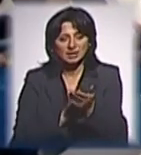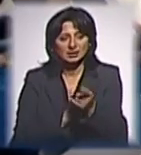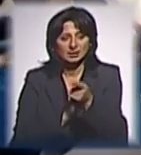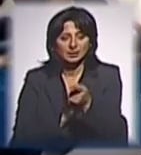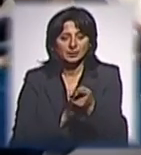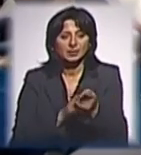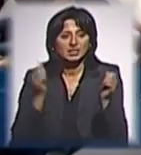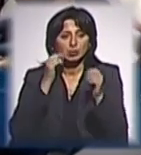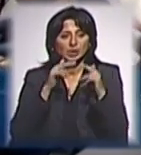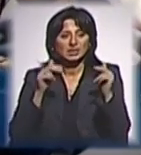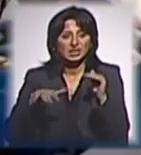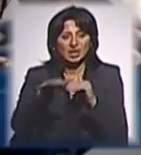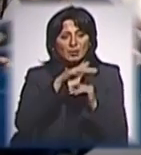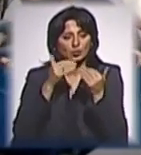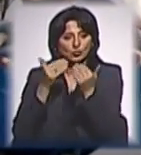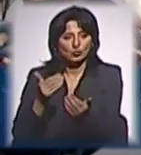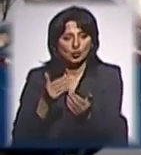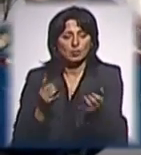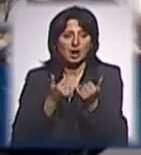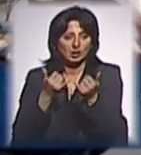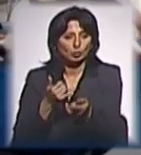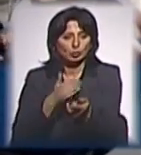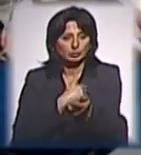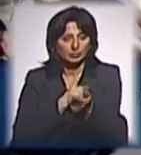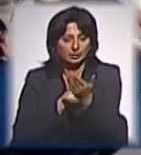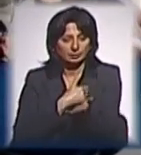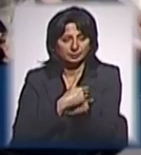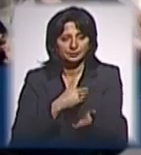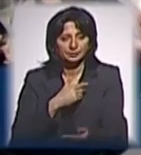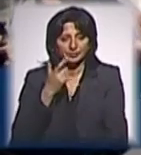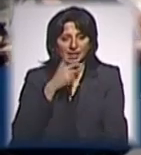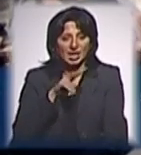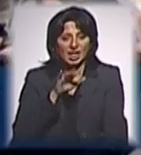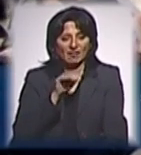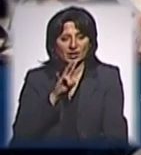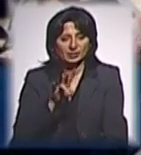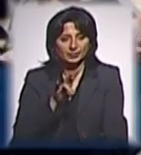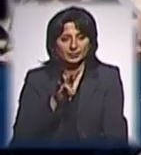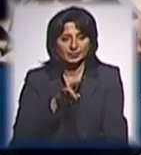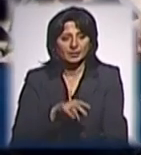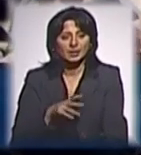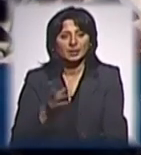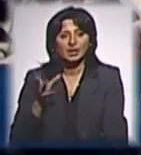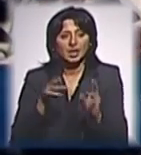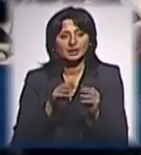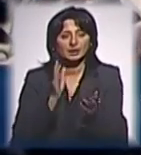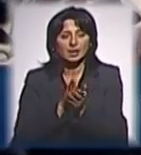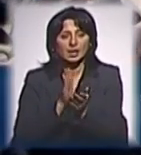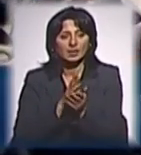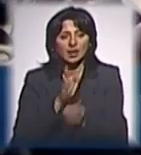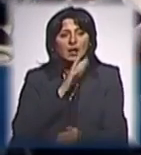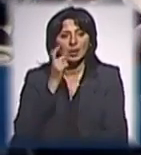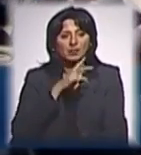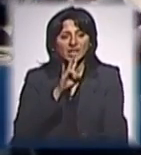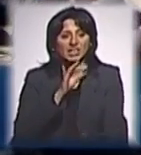და სპორტის სასახლის მხარე. მინდა რომ ხარი დაუჭირონ ჩვენ მოსახლეობა ბატონ ლევან. ჩვენთან ერთად არის